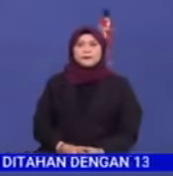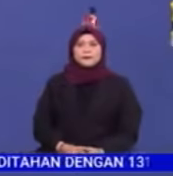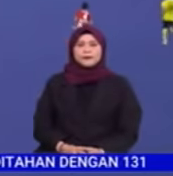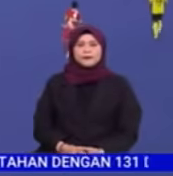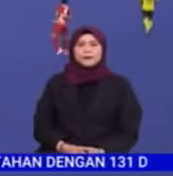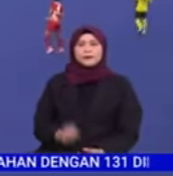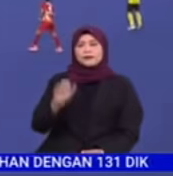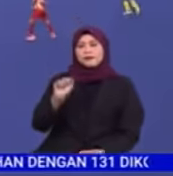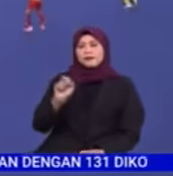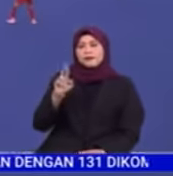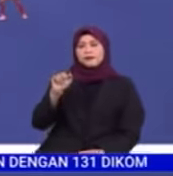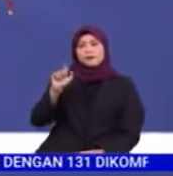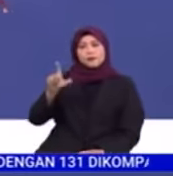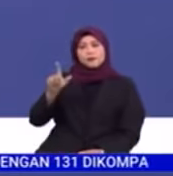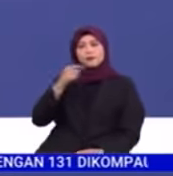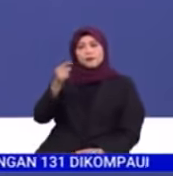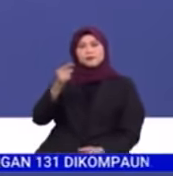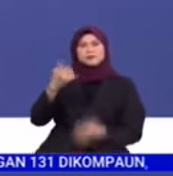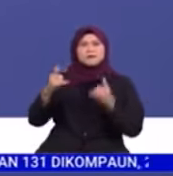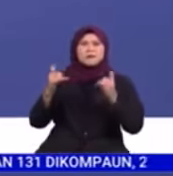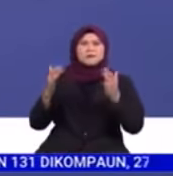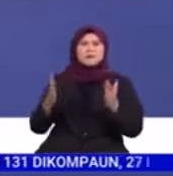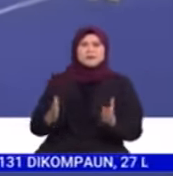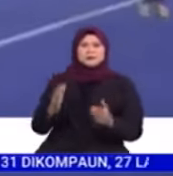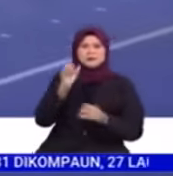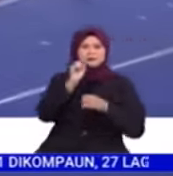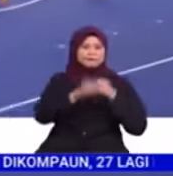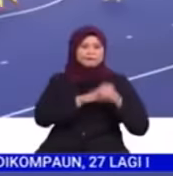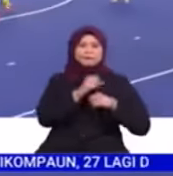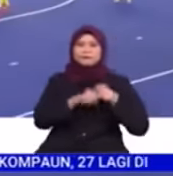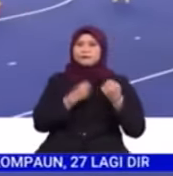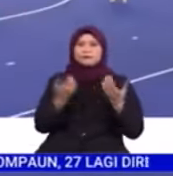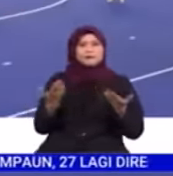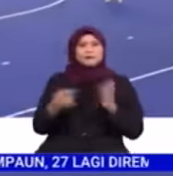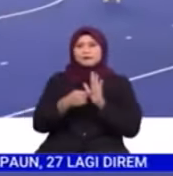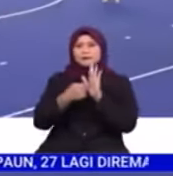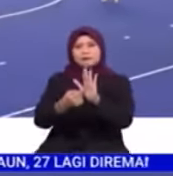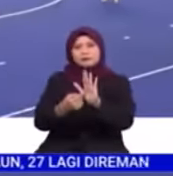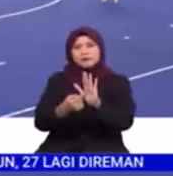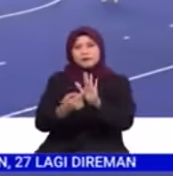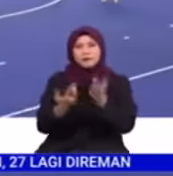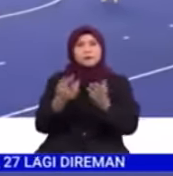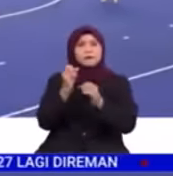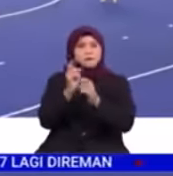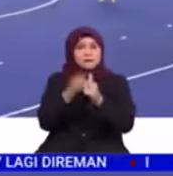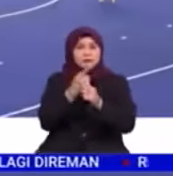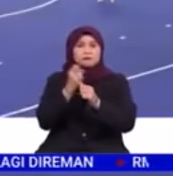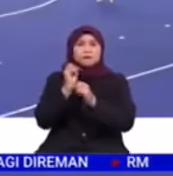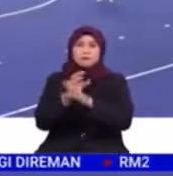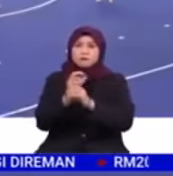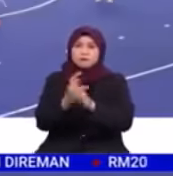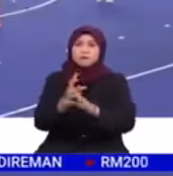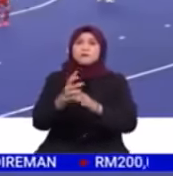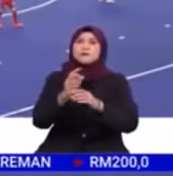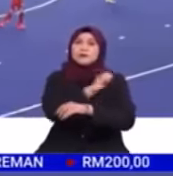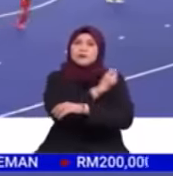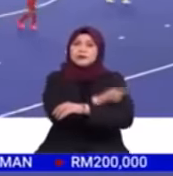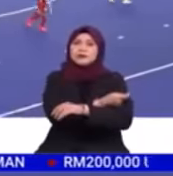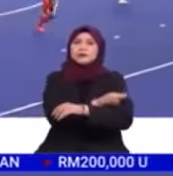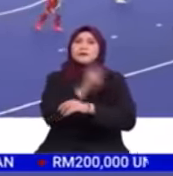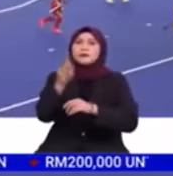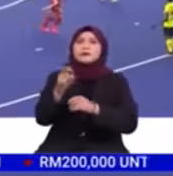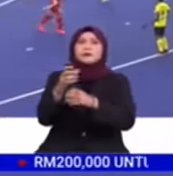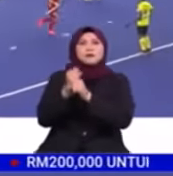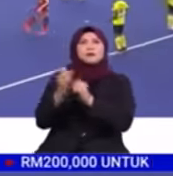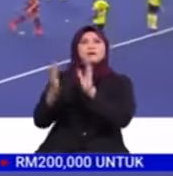Hai jelas Arul sikap barisan pemain yang menunaikan permintaannya dengan menampilkan aksi bertenaga ketika bulan Ramadhan yg wajar